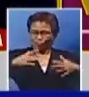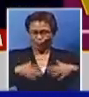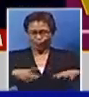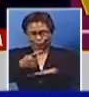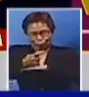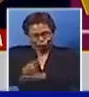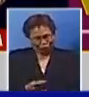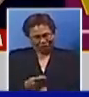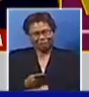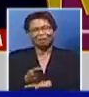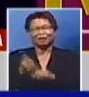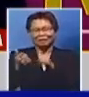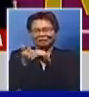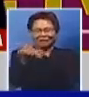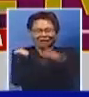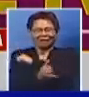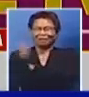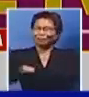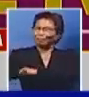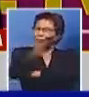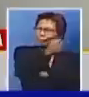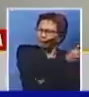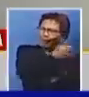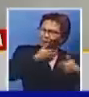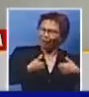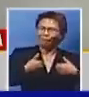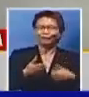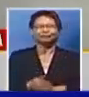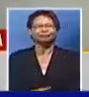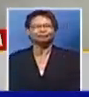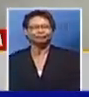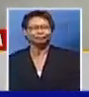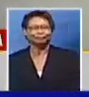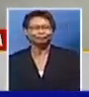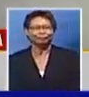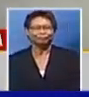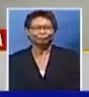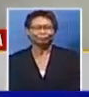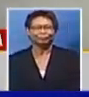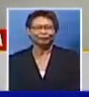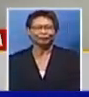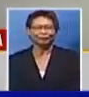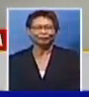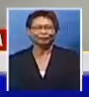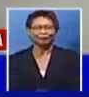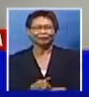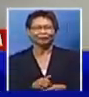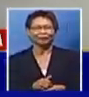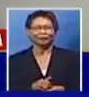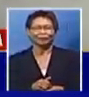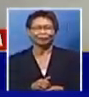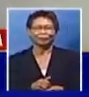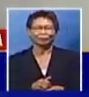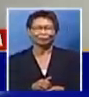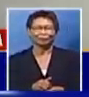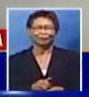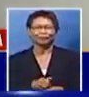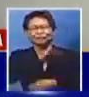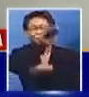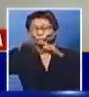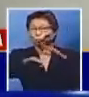pakaian tradisional negara masing-masing. Kompetisinya lumayan besar, mereka